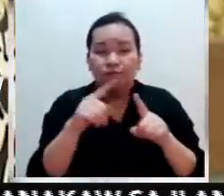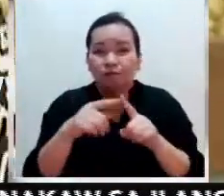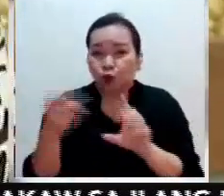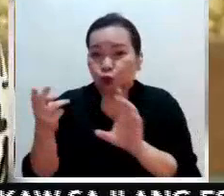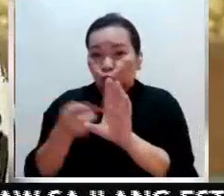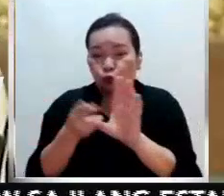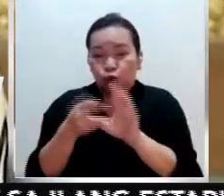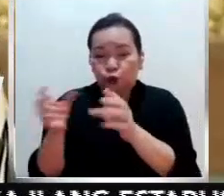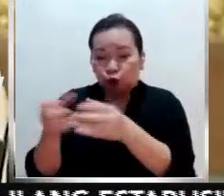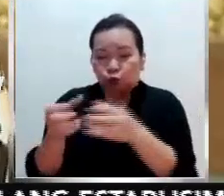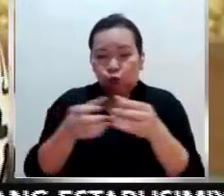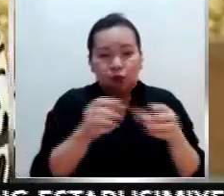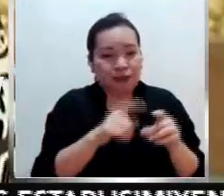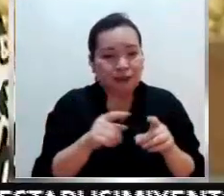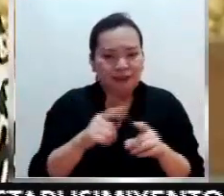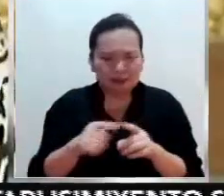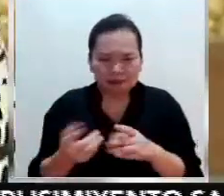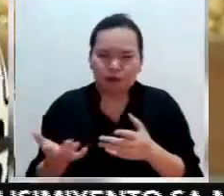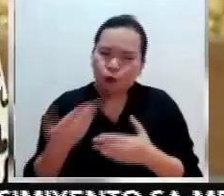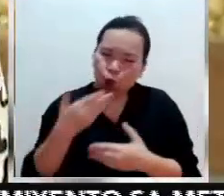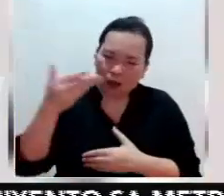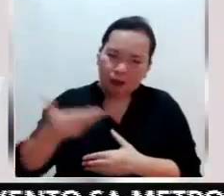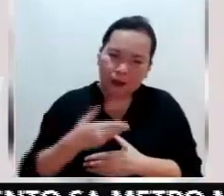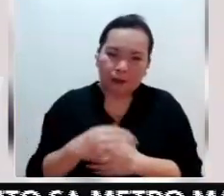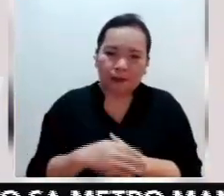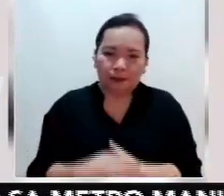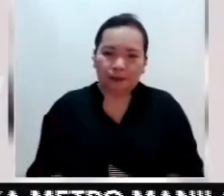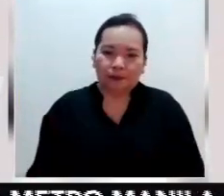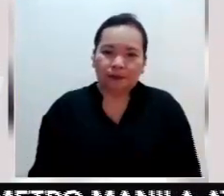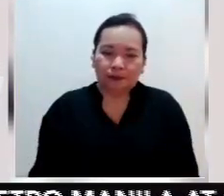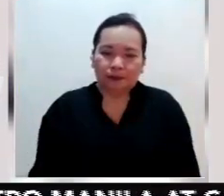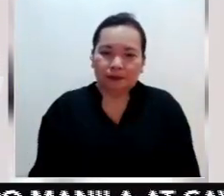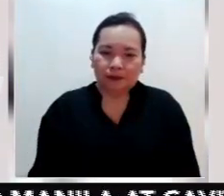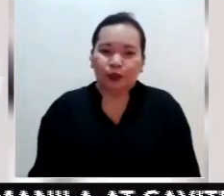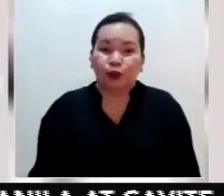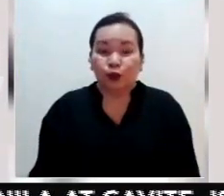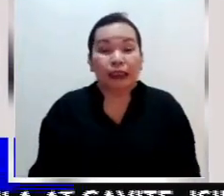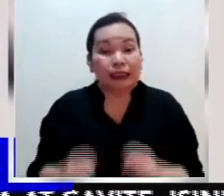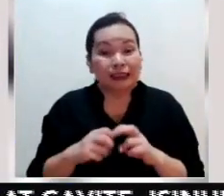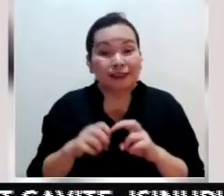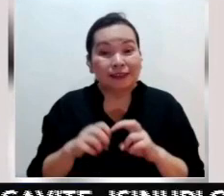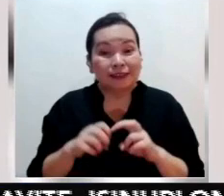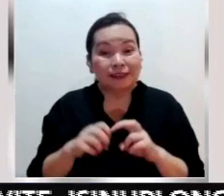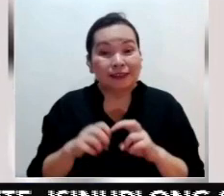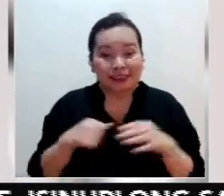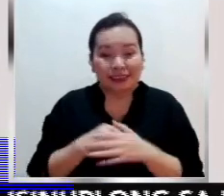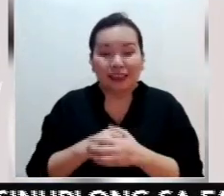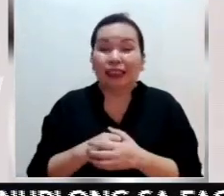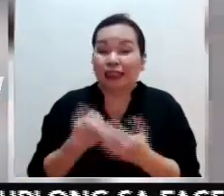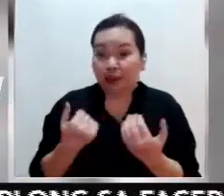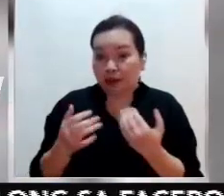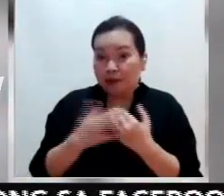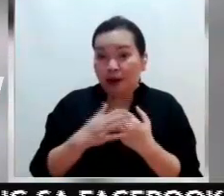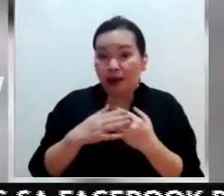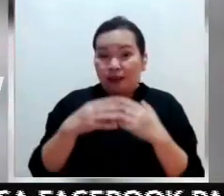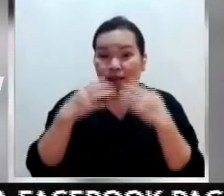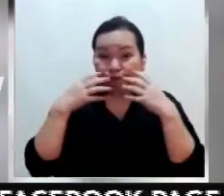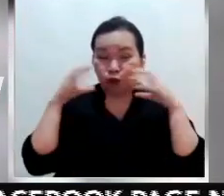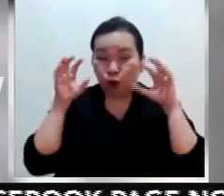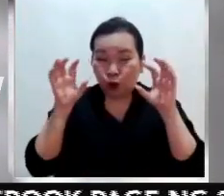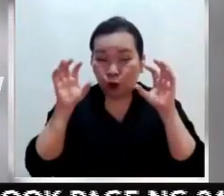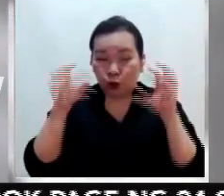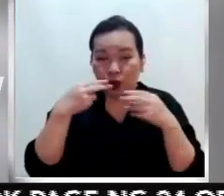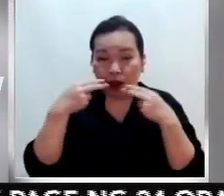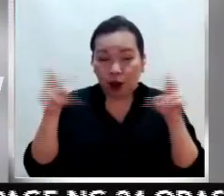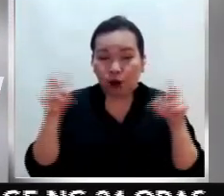fields. Tapos mga Family Feud kids. Dahil malapit na ang Halloween, pinaghahandaan na rin daw ng Dante Squad ang